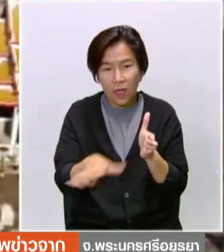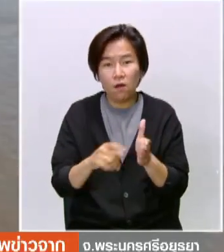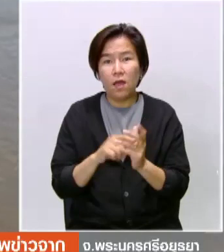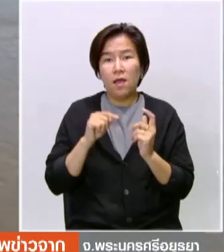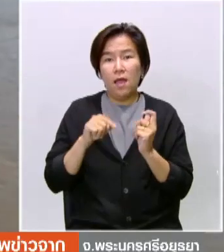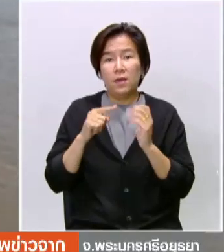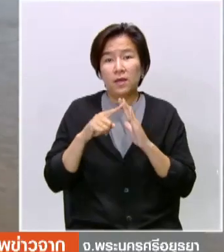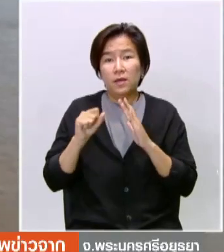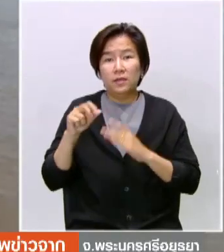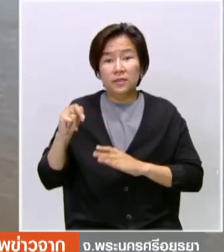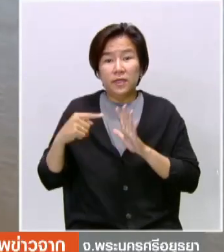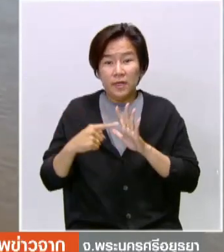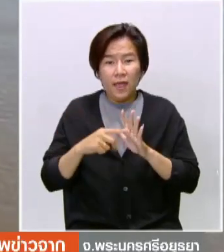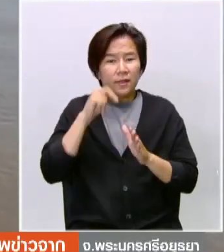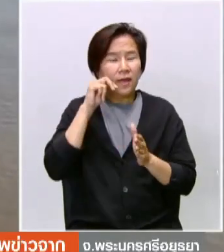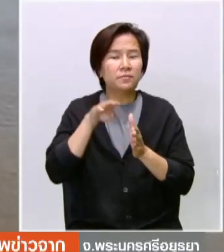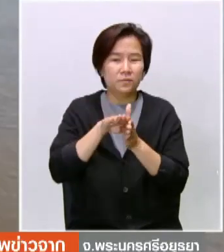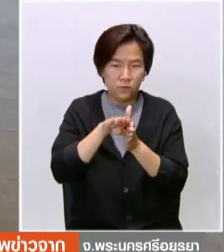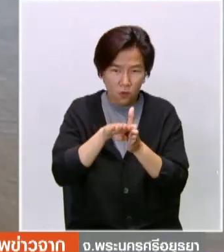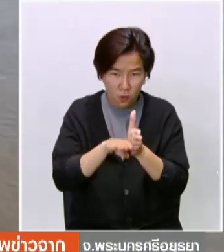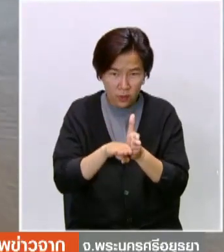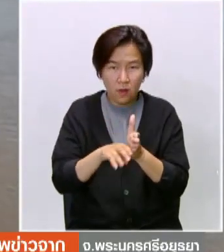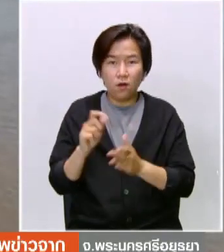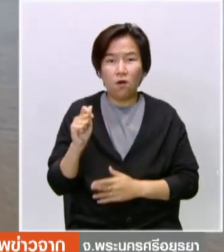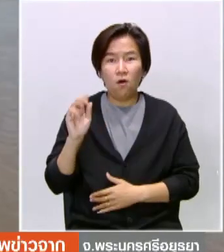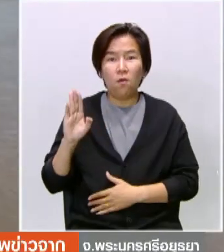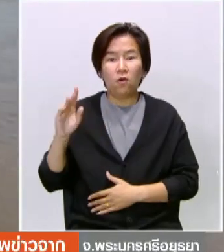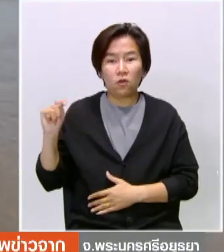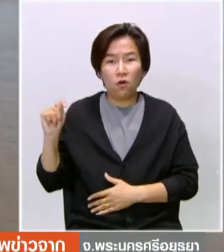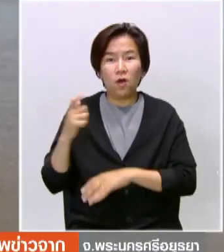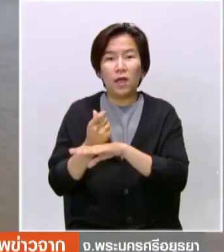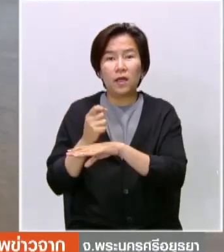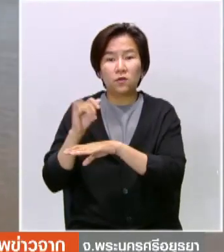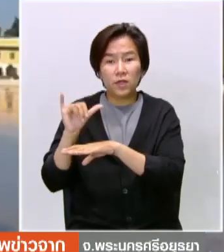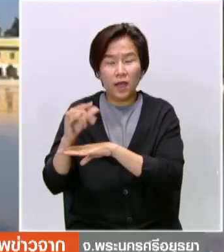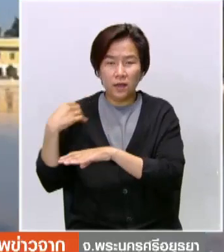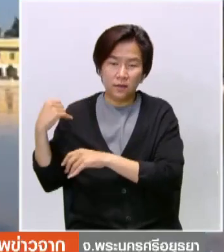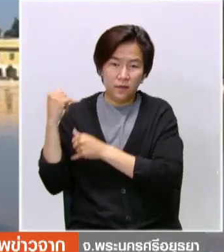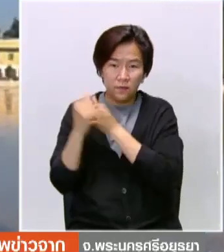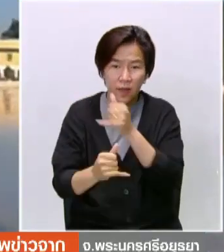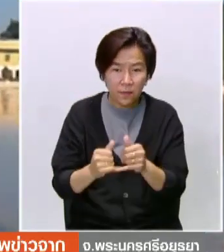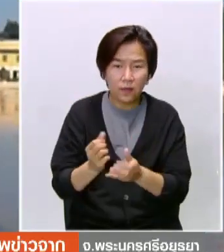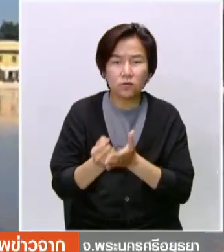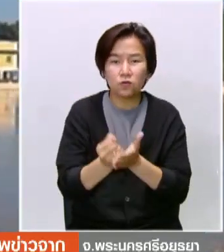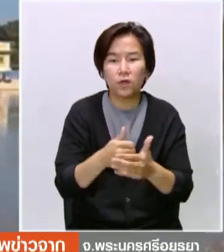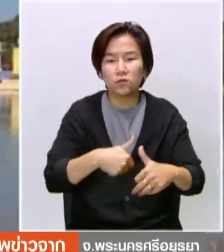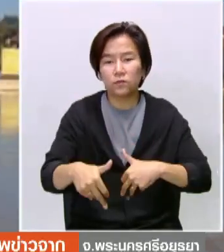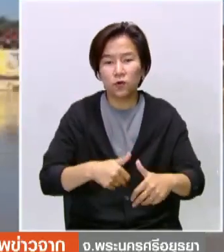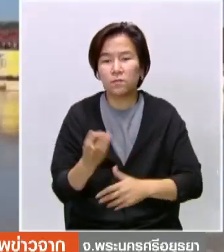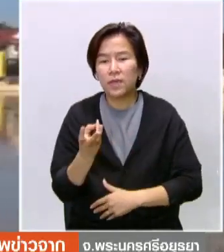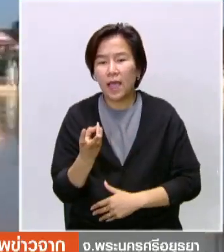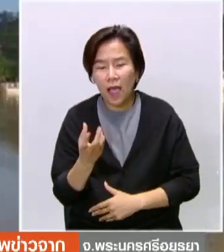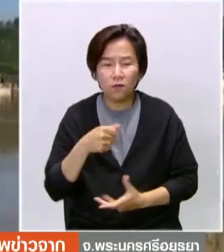น้ำเริ่มลดลงทางองค์การบริหารส่วนจังหวัดพระนครศรีอยุธยาลงพื้นที่มอบข้าวสารน้ำดื่ม